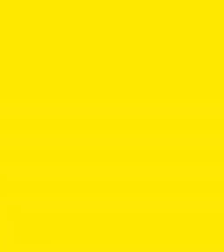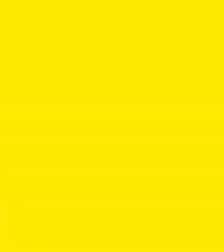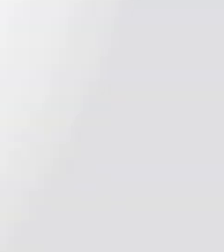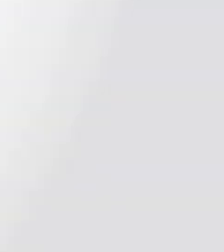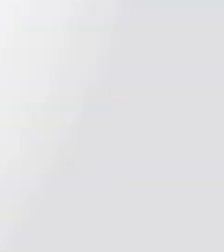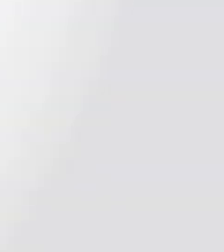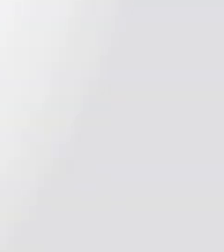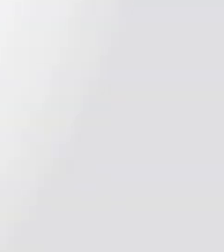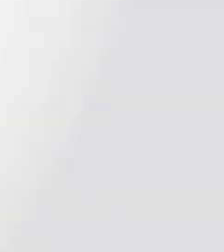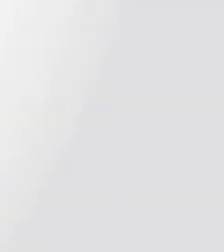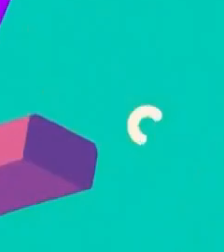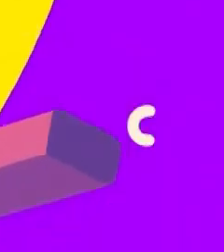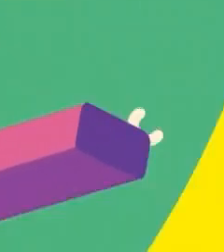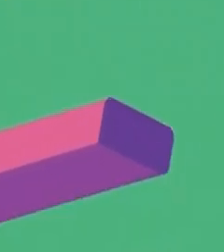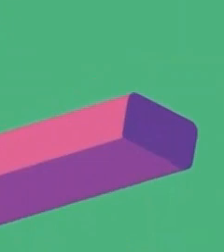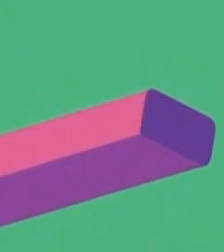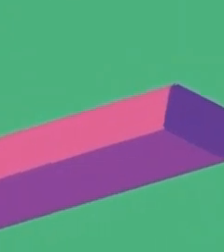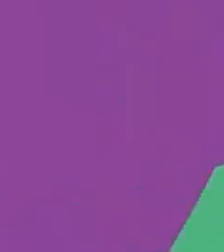Didik TV KPM.